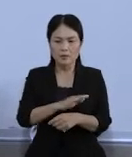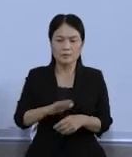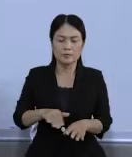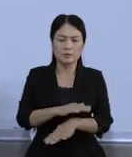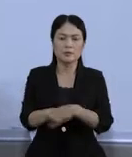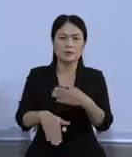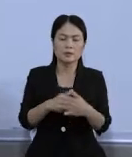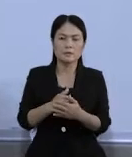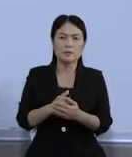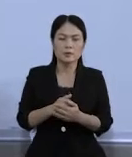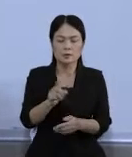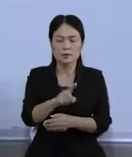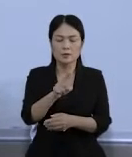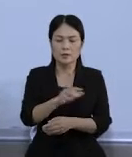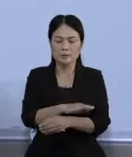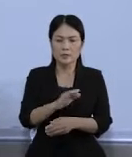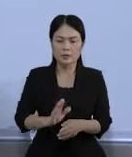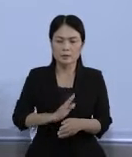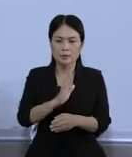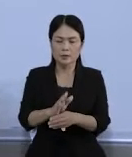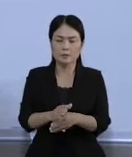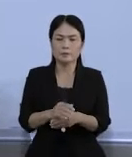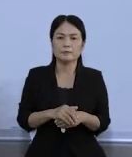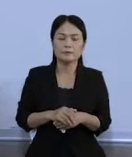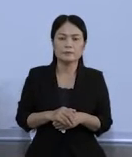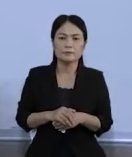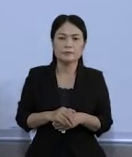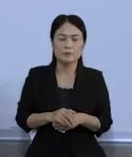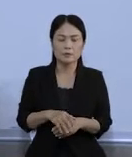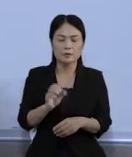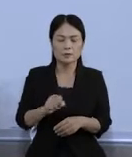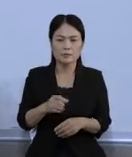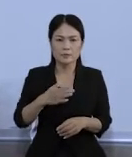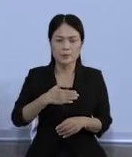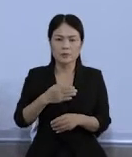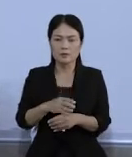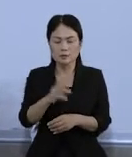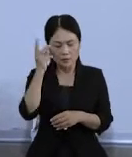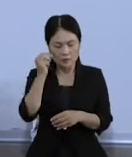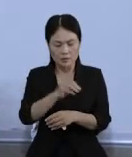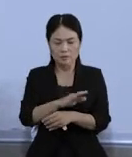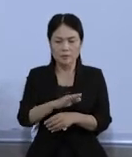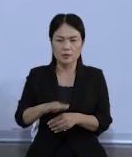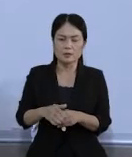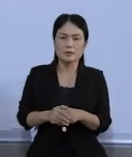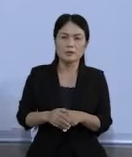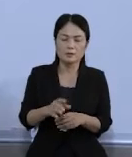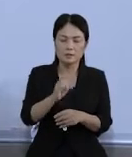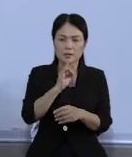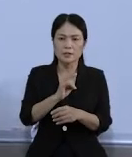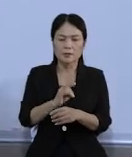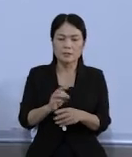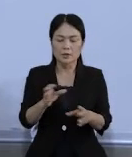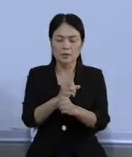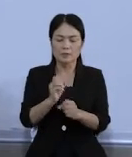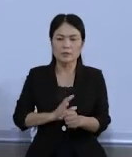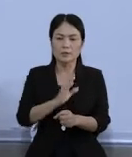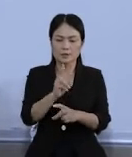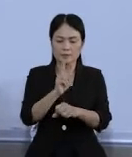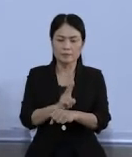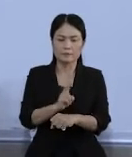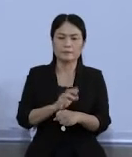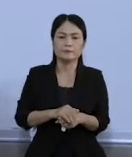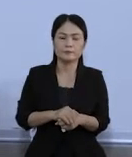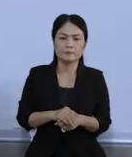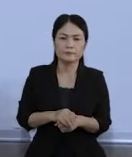tình ọc này, ta con tình ọc này sọc sạc bài chìa rửa tế. Chà, nè cổ xung khâm tha con tình ọc này, phật chìa ban sọc sạc bài chìa thò mặt